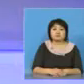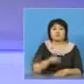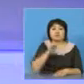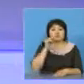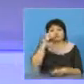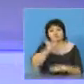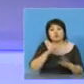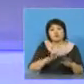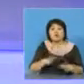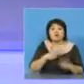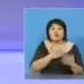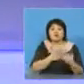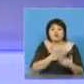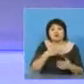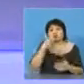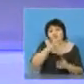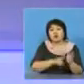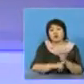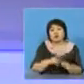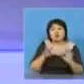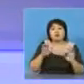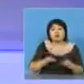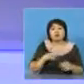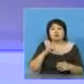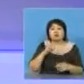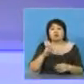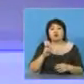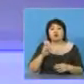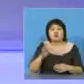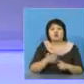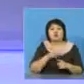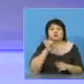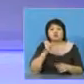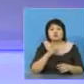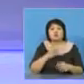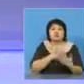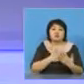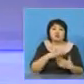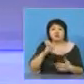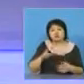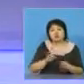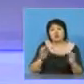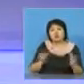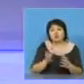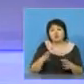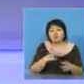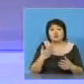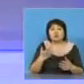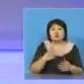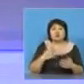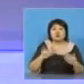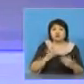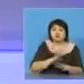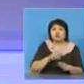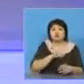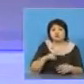Жастар жылы аяқталып, волонтерлар жылы басталады. Президент Қасым-Жомарт Тоқаев жастар мен еріктілер үшін қамқорлық артпаса еш